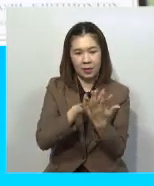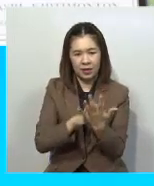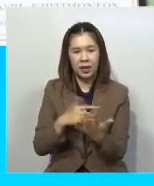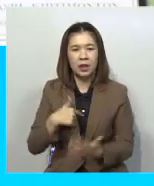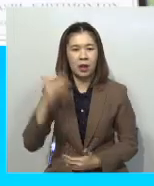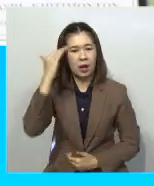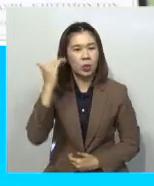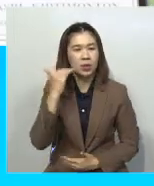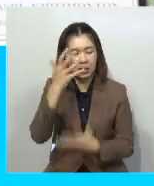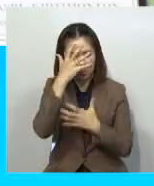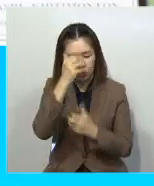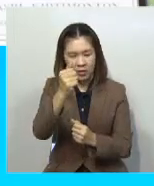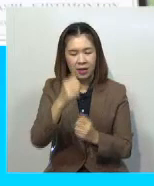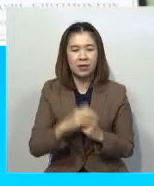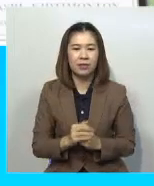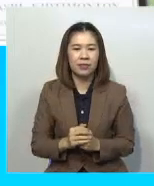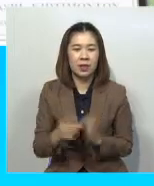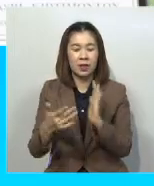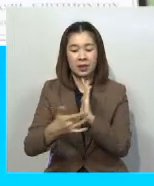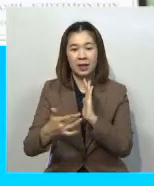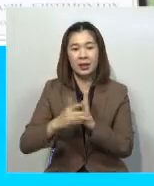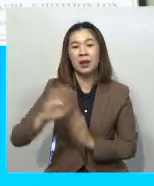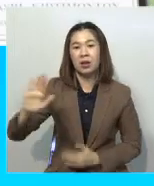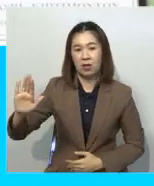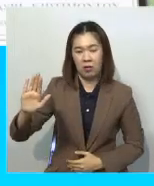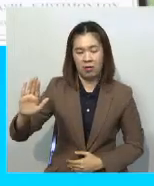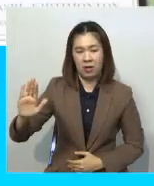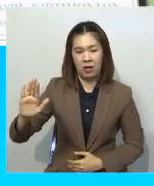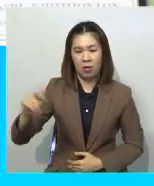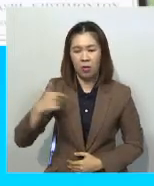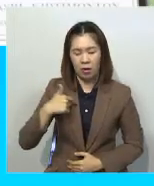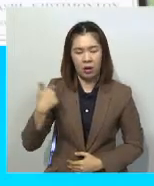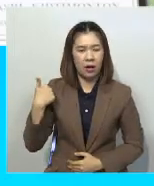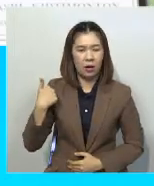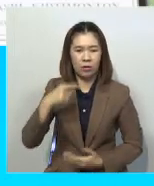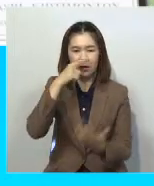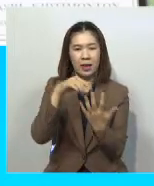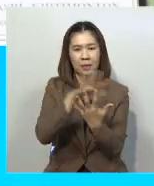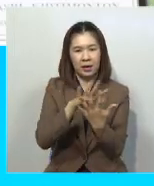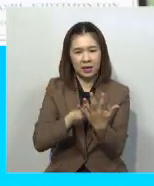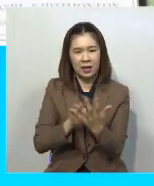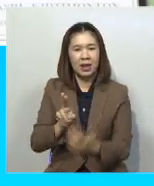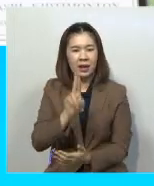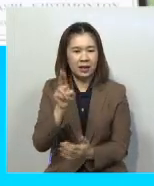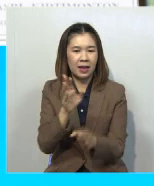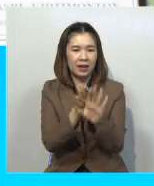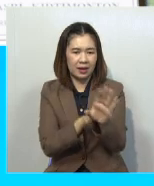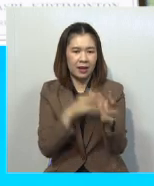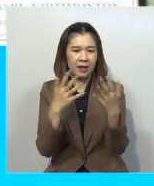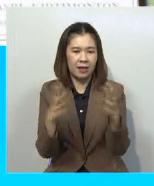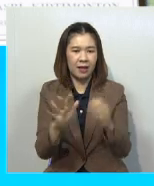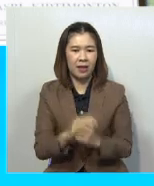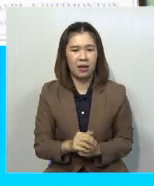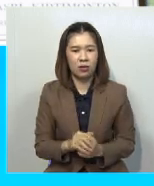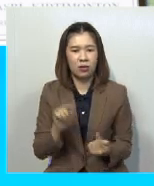ฆเย็นตรงนี้เนี่ยเทคนิคที่ทางเกาหลีใต้ใช้อยู่เนี่ยเราก็ใช้มานานแล้วโดยเฉพาะในเรื่องของการไปใช้เกี่ยวกับเรื่อง